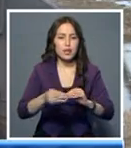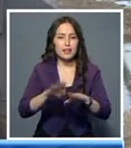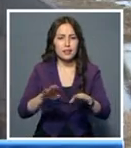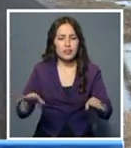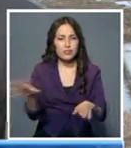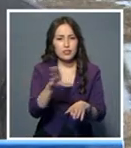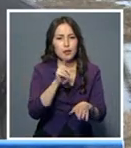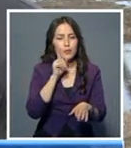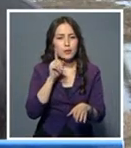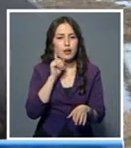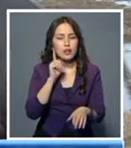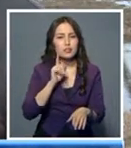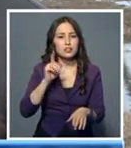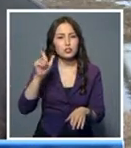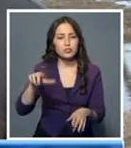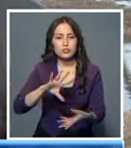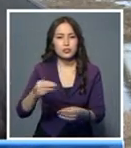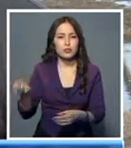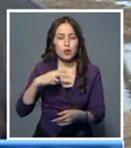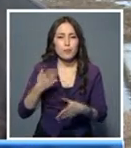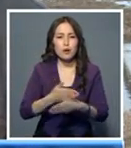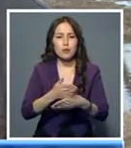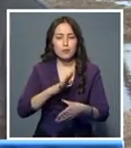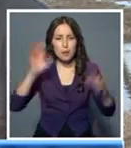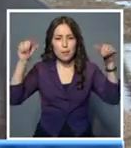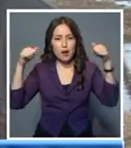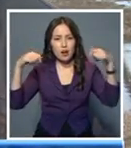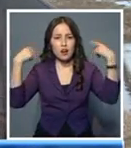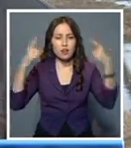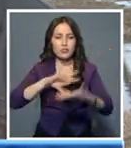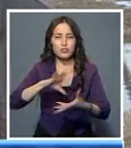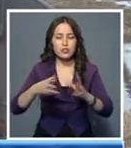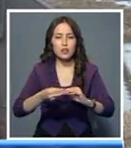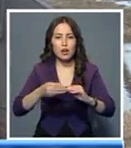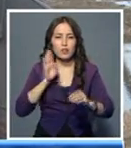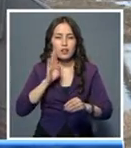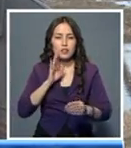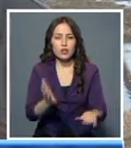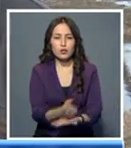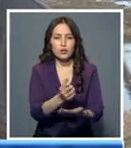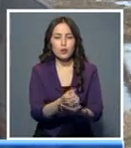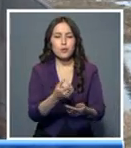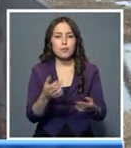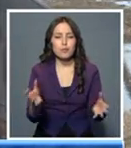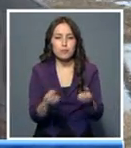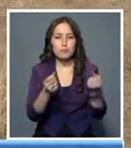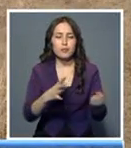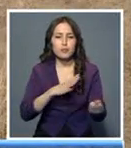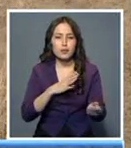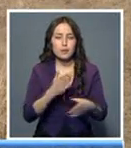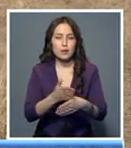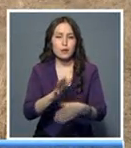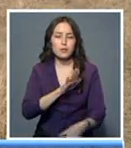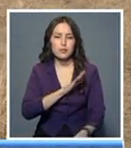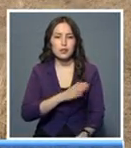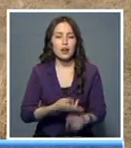жігіттер келіп, солар көмектесіп малдарымызды, сиырларымызды, мына қойларымызды бәрін судан анау шығарып көмектесіп, солар болмаса біз шығара алмаймыз ғой оны.